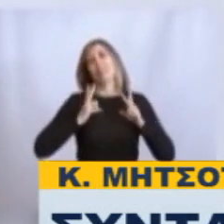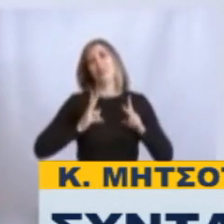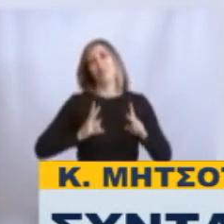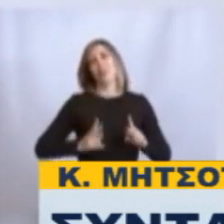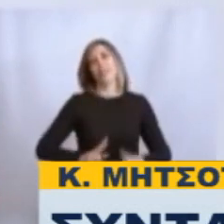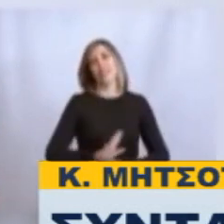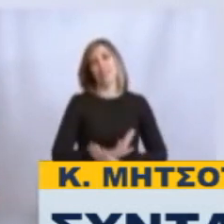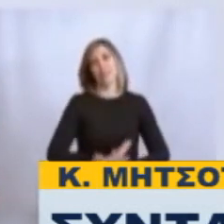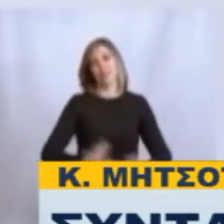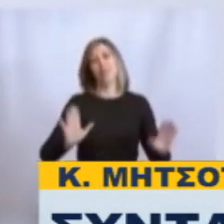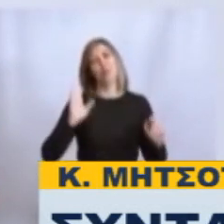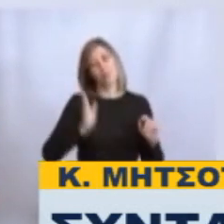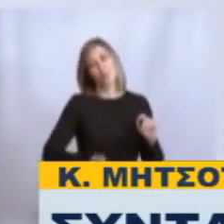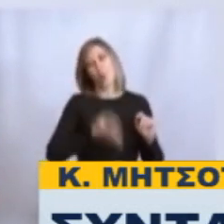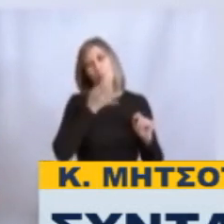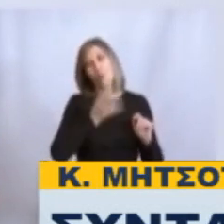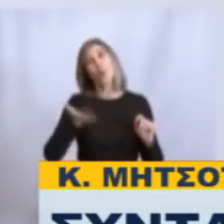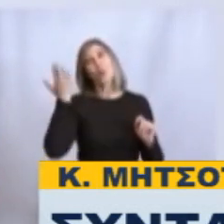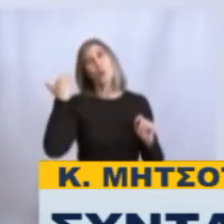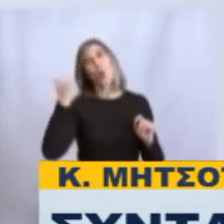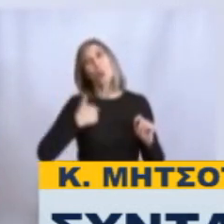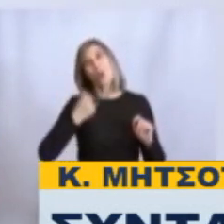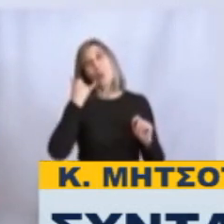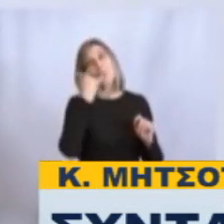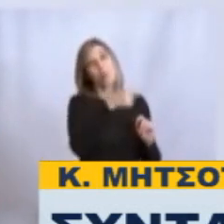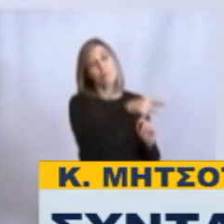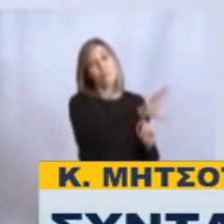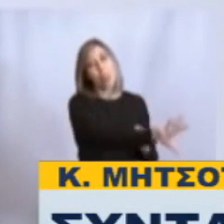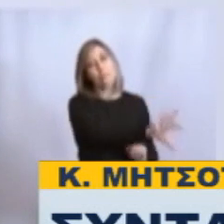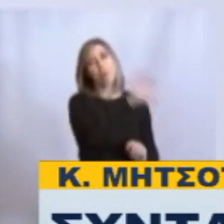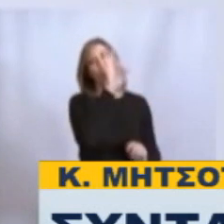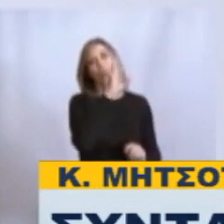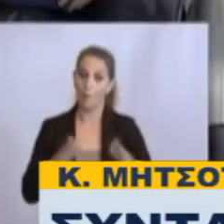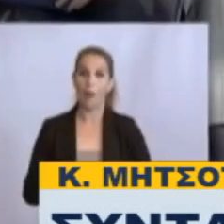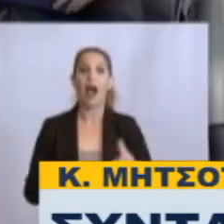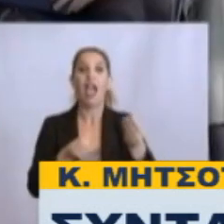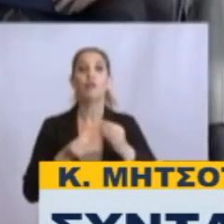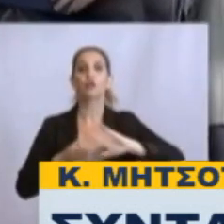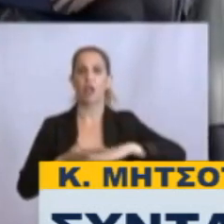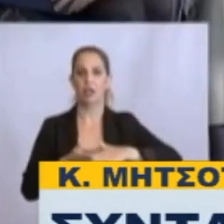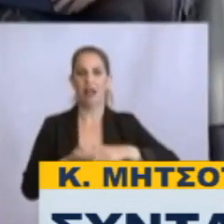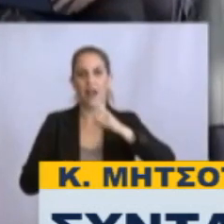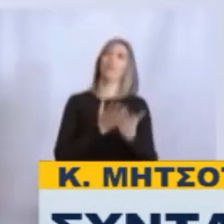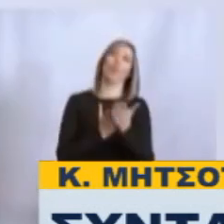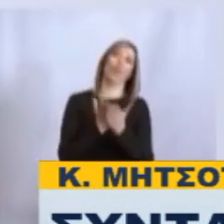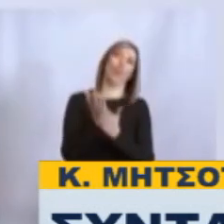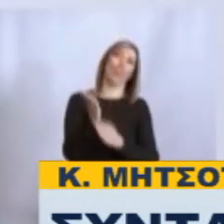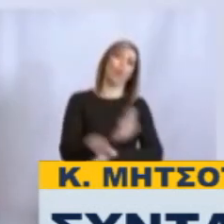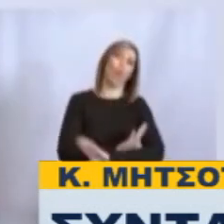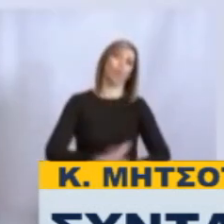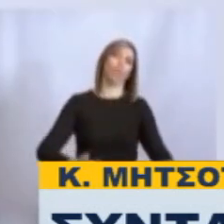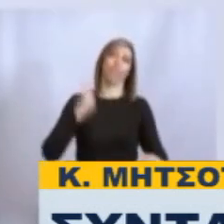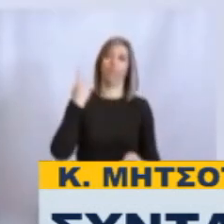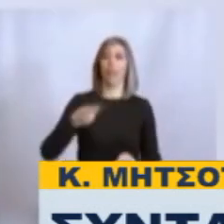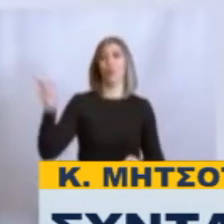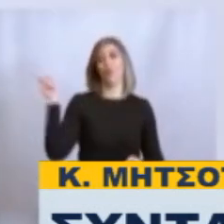να σας πω ότι η επιλογή μου αυτή δικαιώθηκε στο ακέραιο. Η κυβέρνηση παρέλαβε μια τραγική